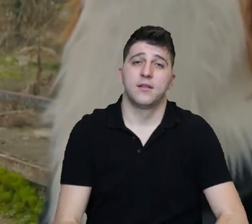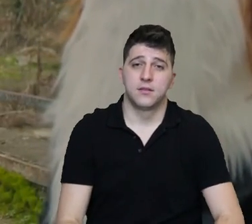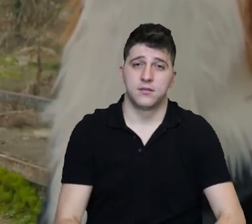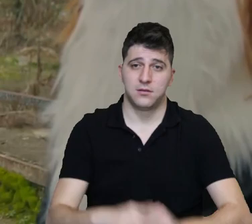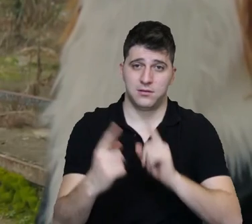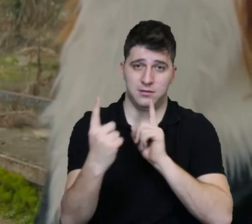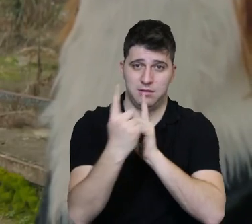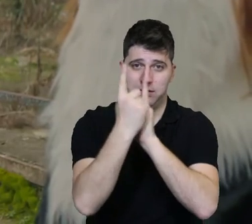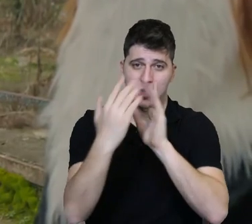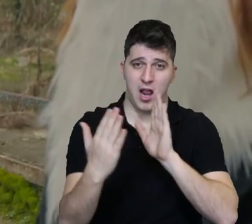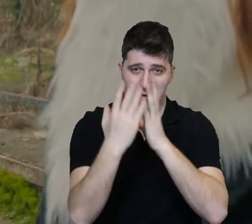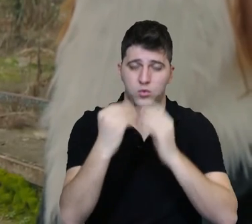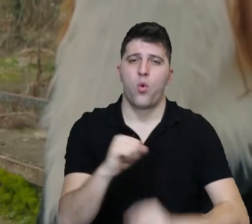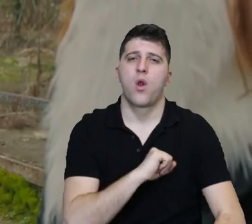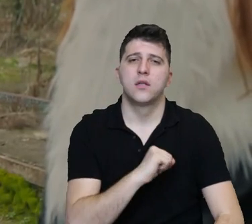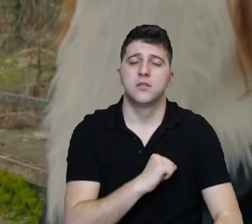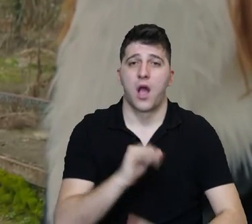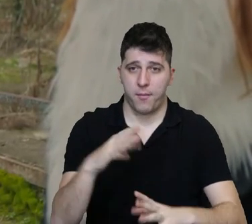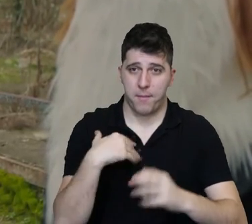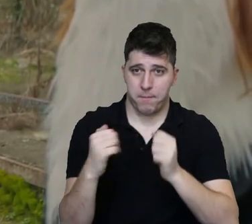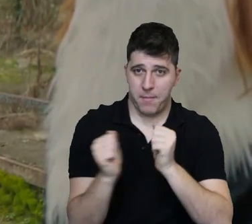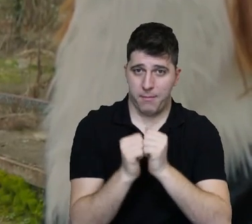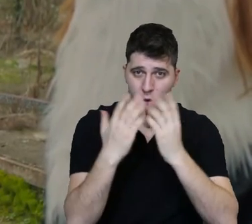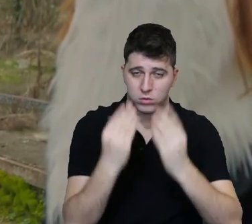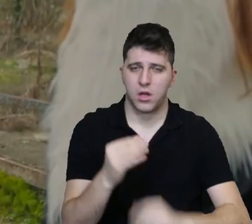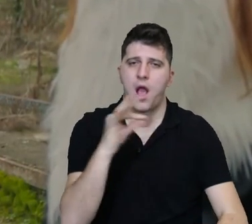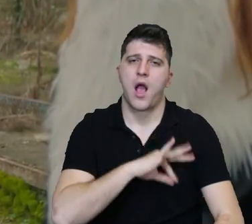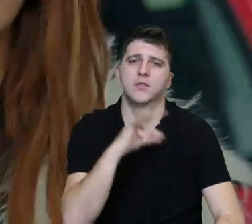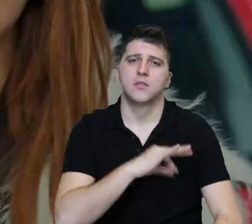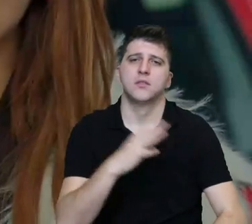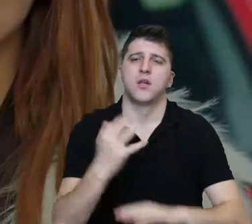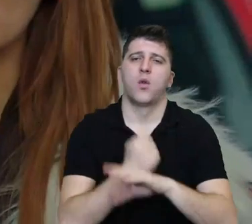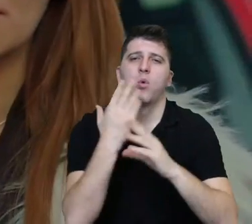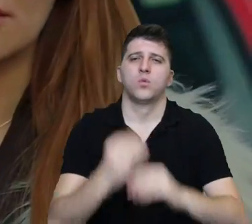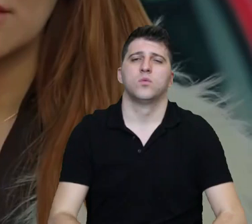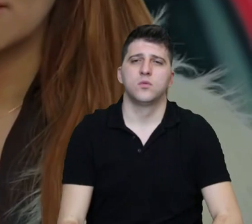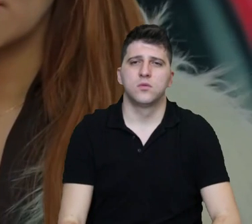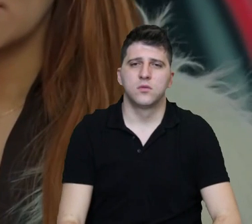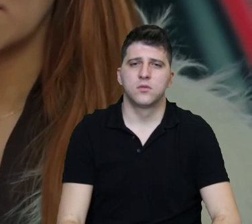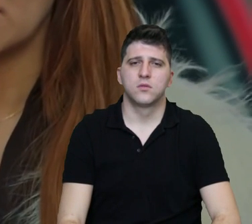Karşımda durursan korkarsın. Ama yanımda olursan hep kazanırsın.